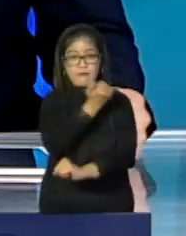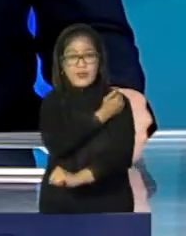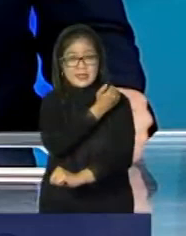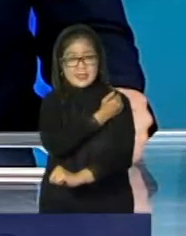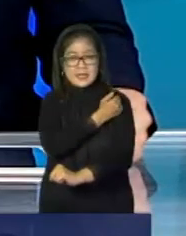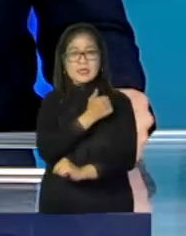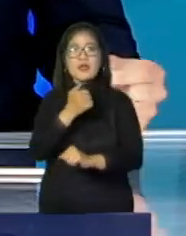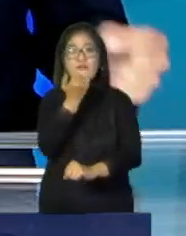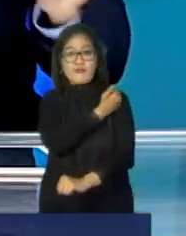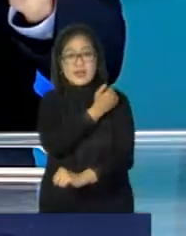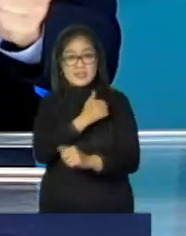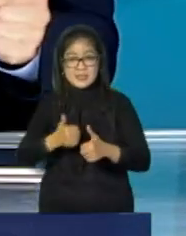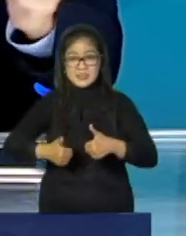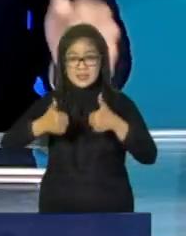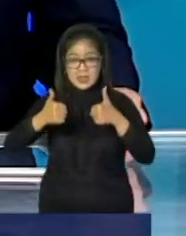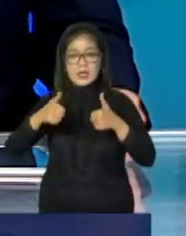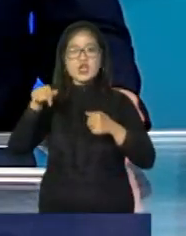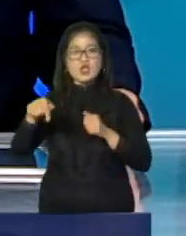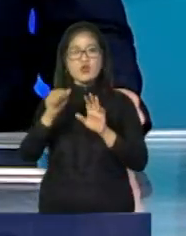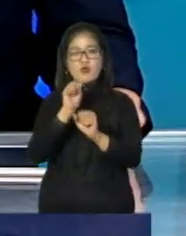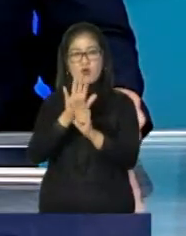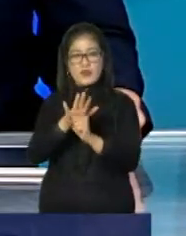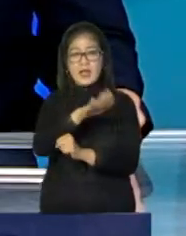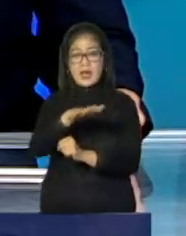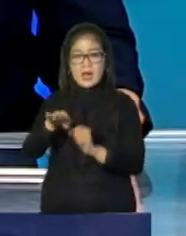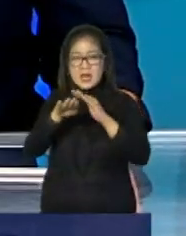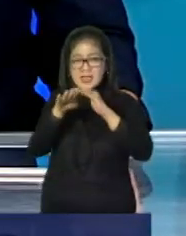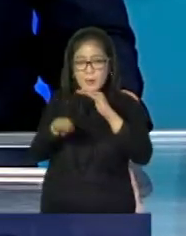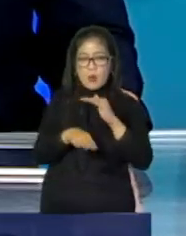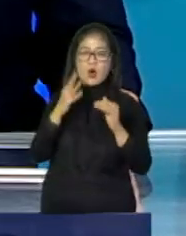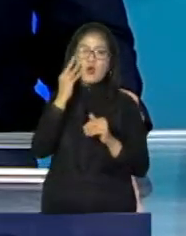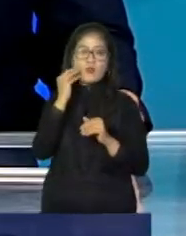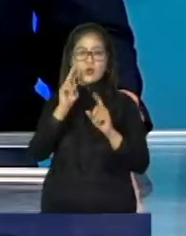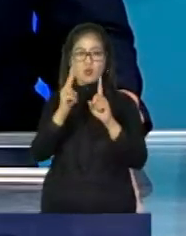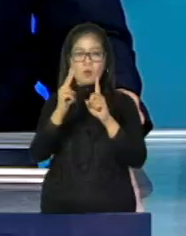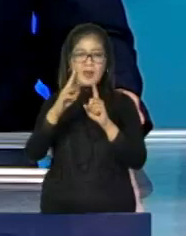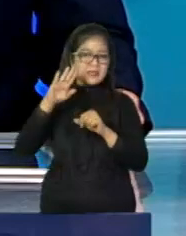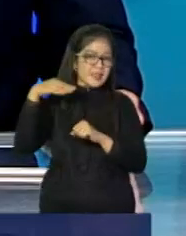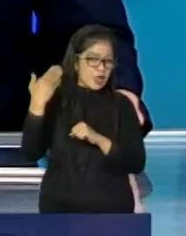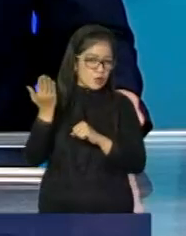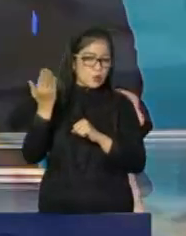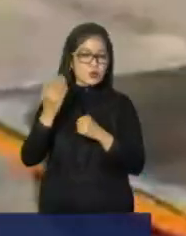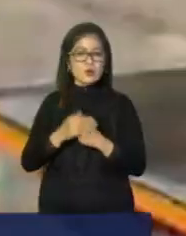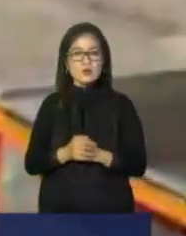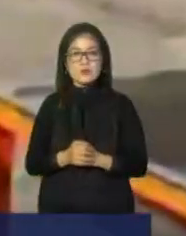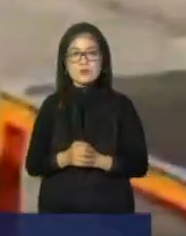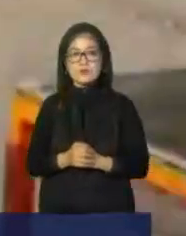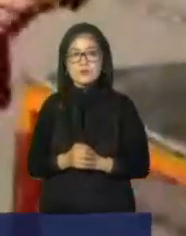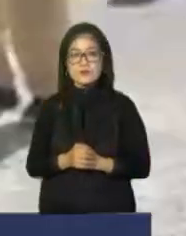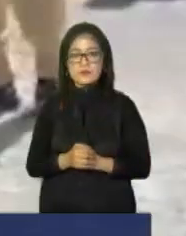divaksinasi, serta menyegerakan vaksinasi COVID-19 pada anak di bawah 12 tahun.